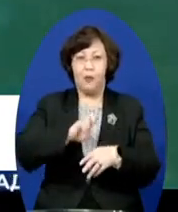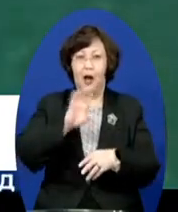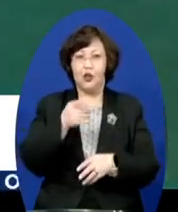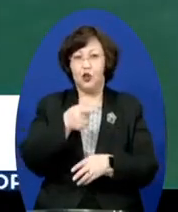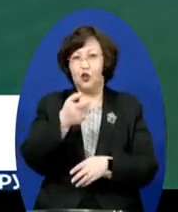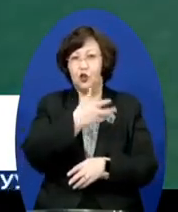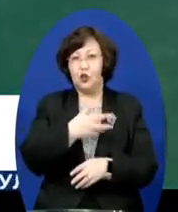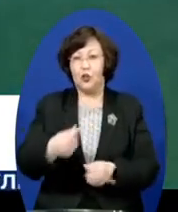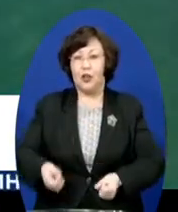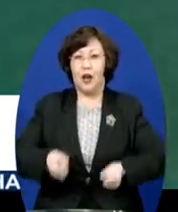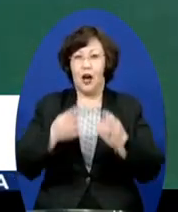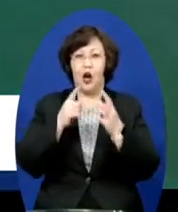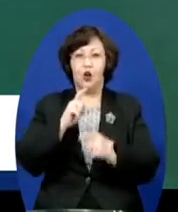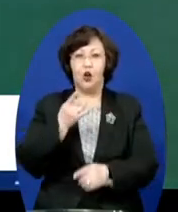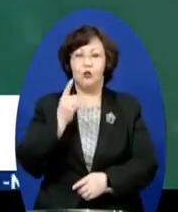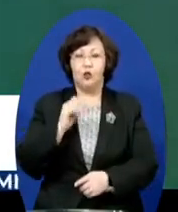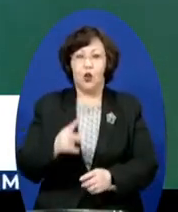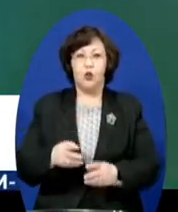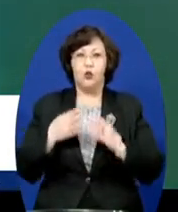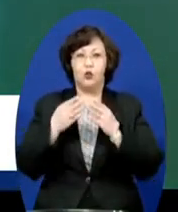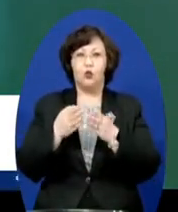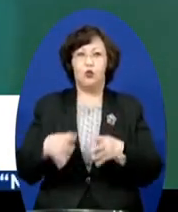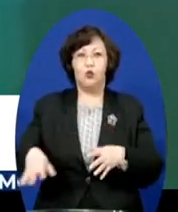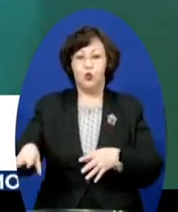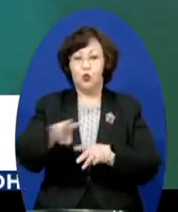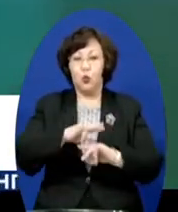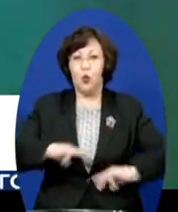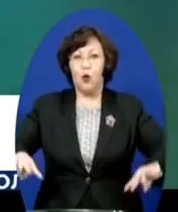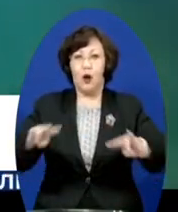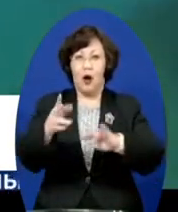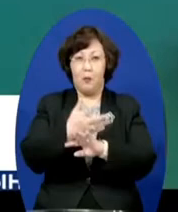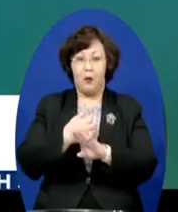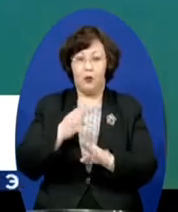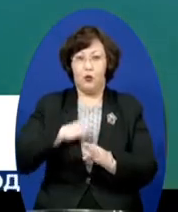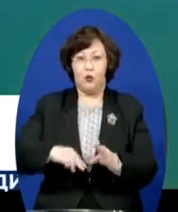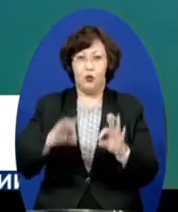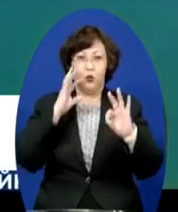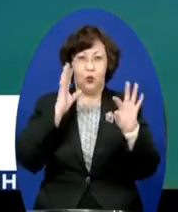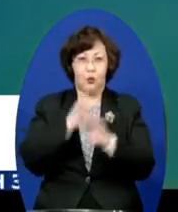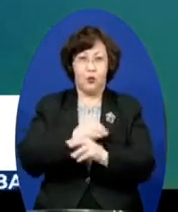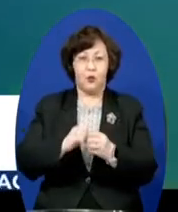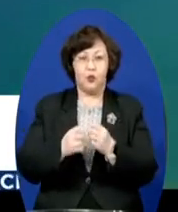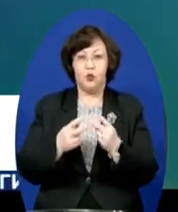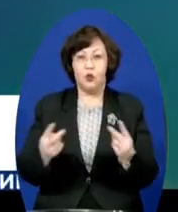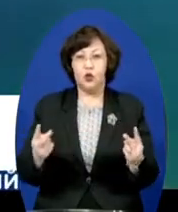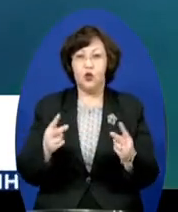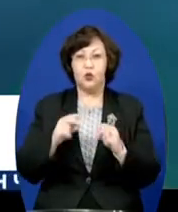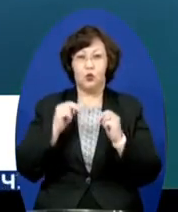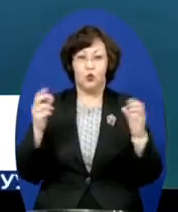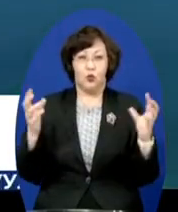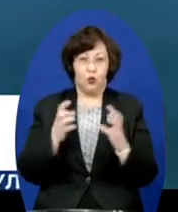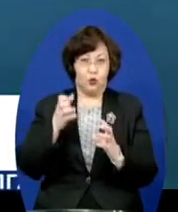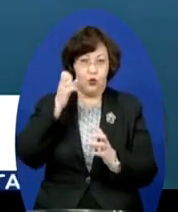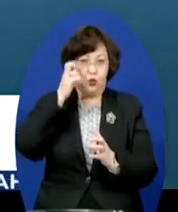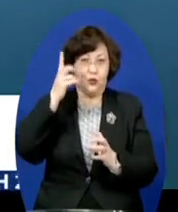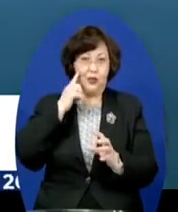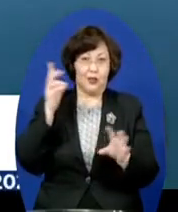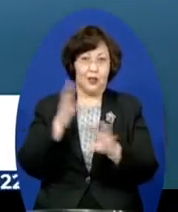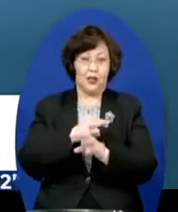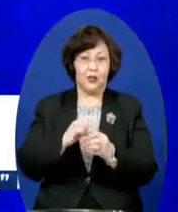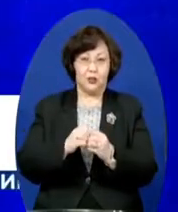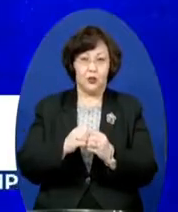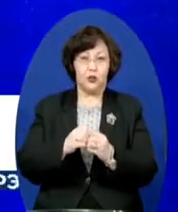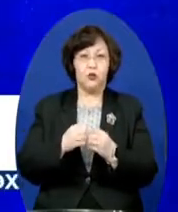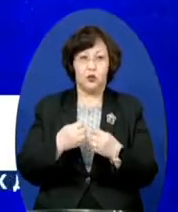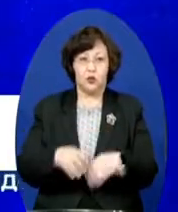болсон юм. Иймд хөвсгөл нуурыг хамгаалах зүү зохистой ашиглах, хөгжүүлэх зорилгоор үндэсний чуулганыг Монгол улсын ерөнхийлөг санаачлан зохион